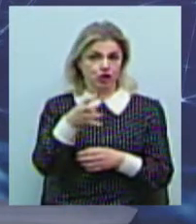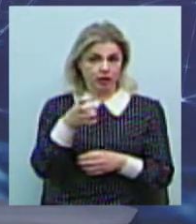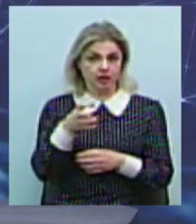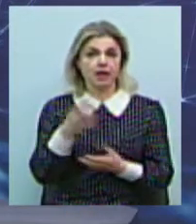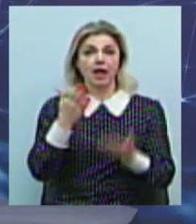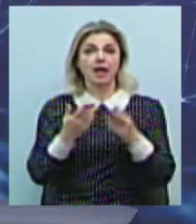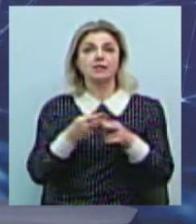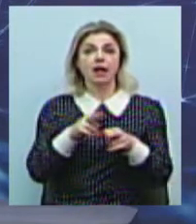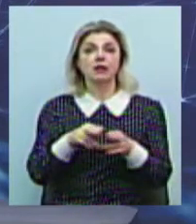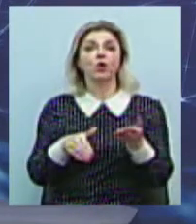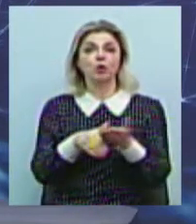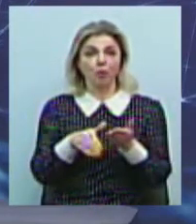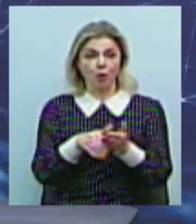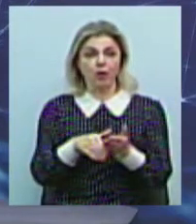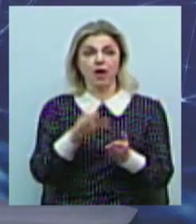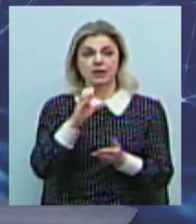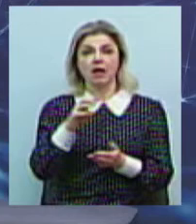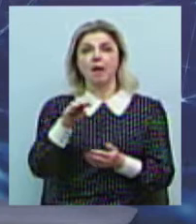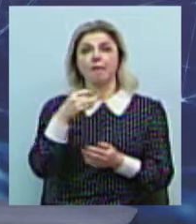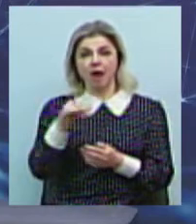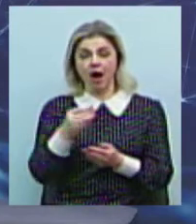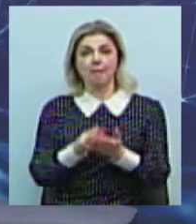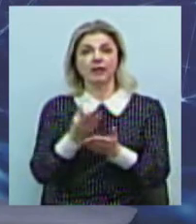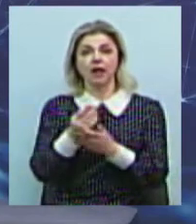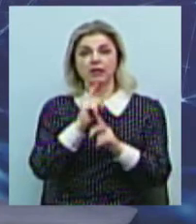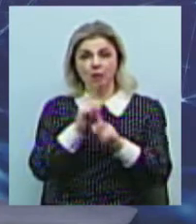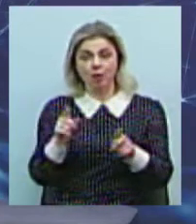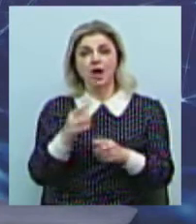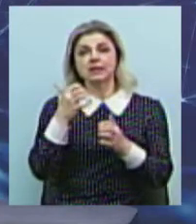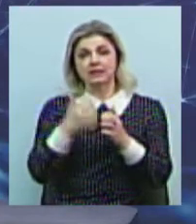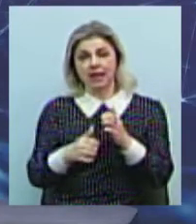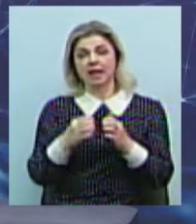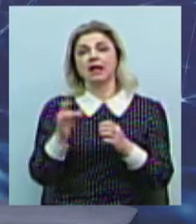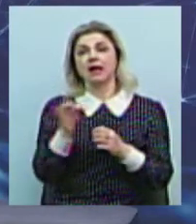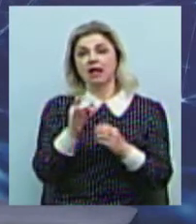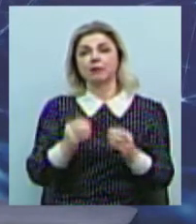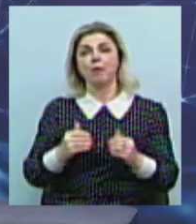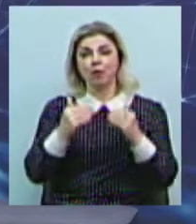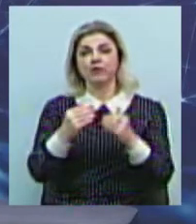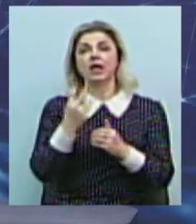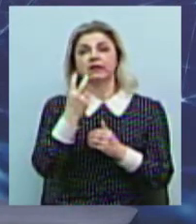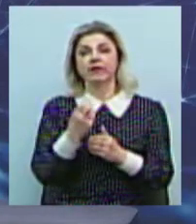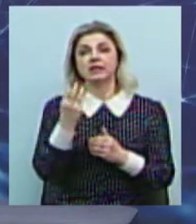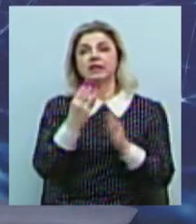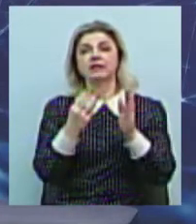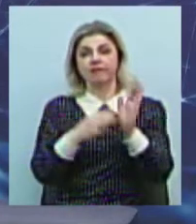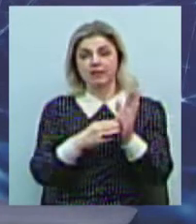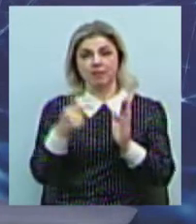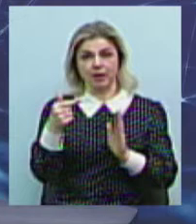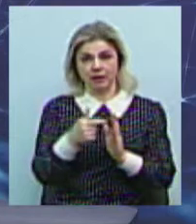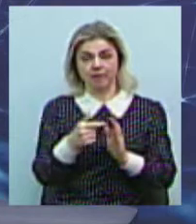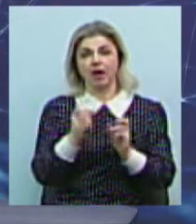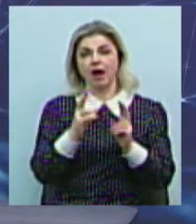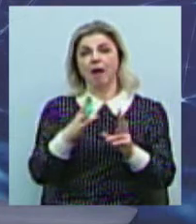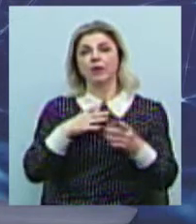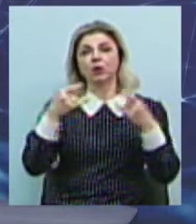ця допомога вже, ну, з травня місяця платитися не буде, то середній розмір підвищення в нашій області 238 гривень. Як було в